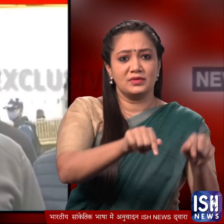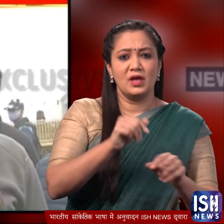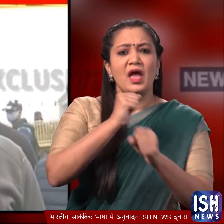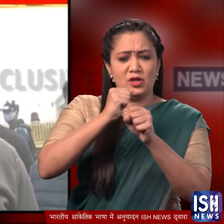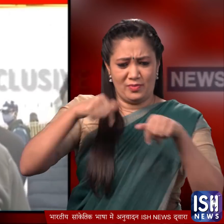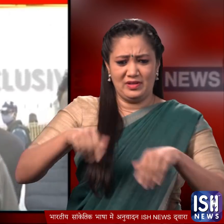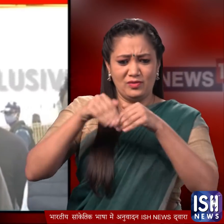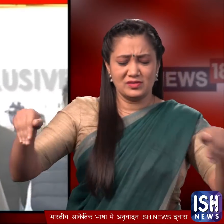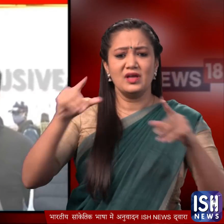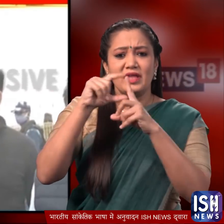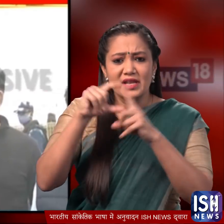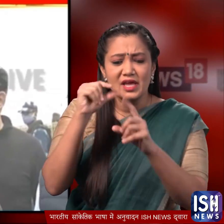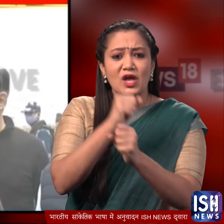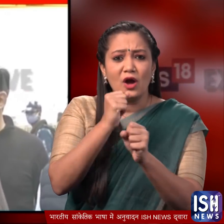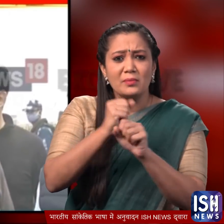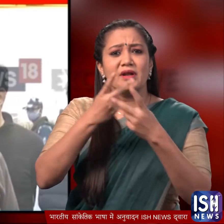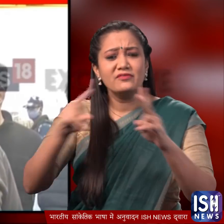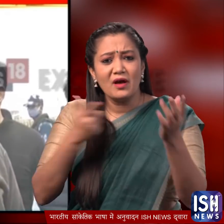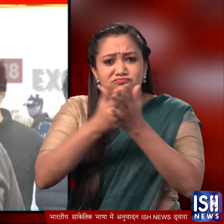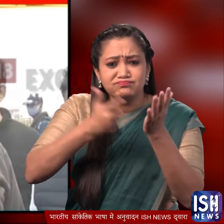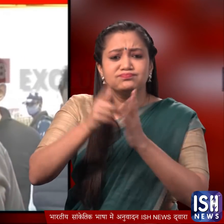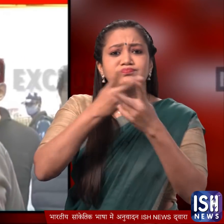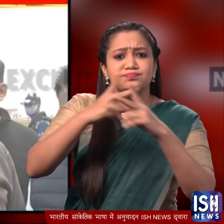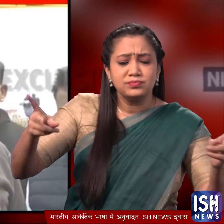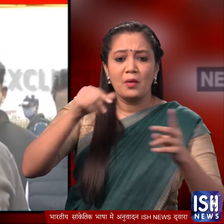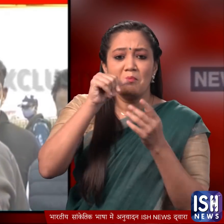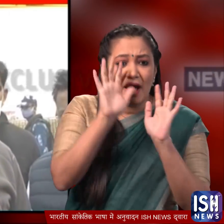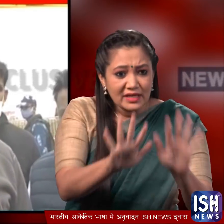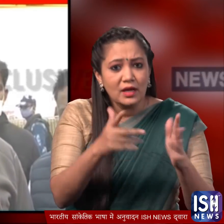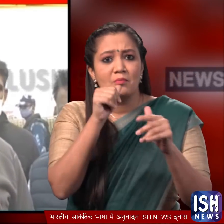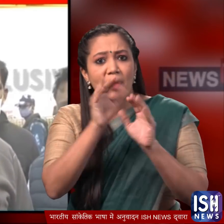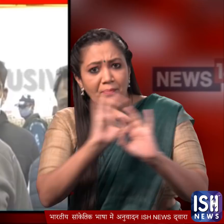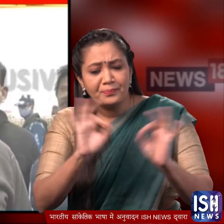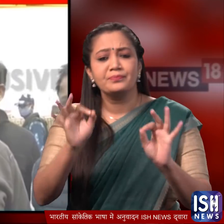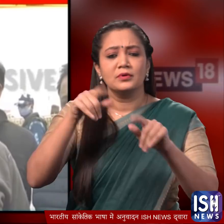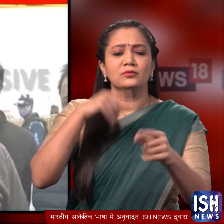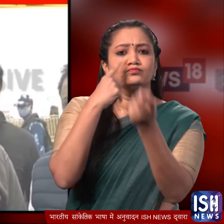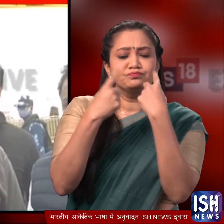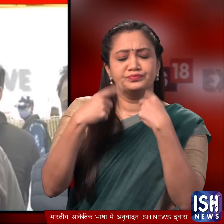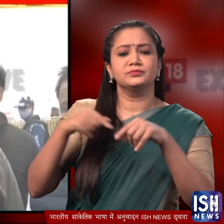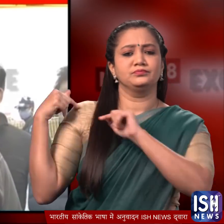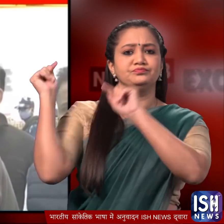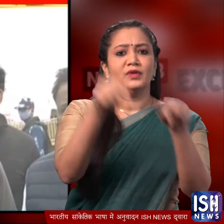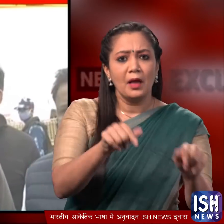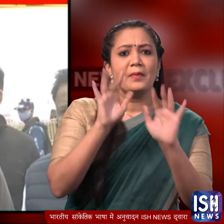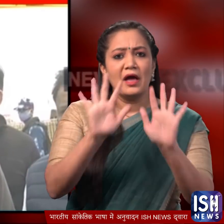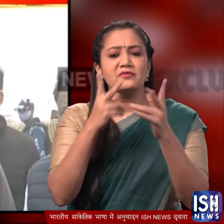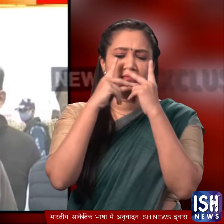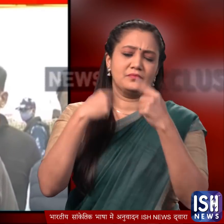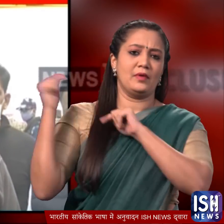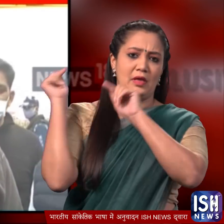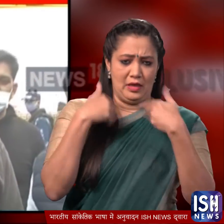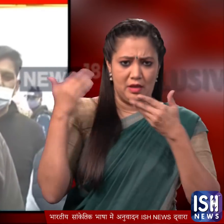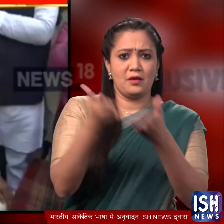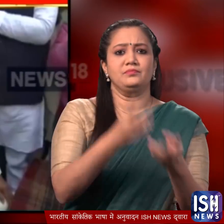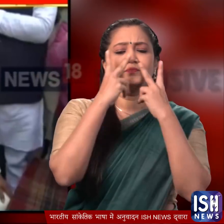में देखने आया था कि दिल्ली सरकार की ओर से जो किसानों के लिए गाजीपुर बॉर्डर पर पानी की टॉयलेट्स वगैरह की व्यवस्था की गई है, वो ठीक चल रही है क्या, उसमें कोई